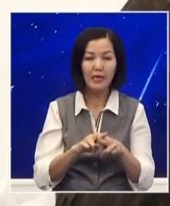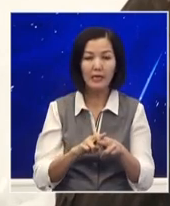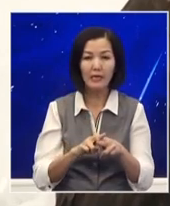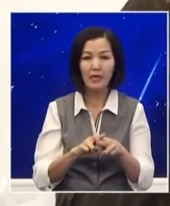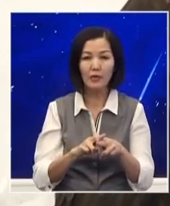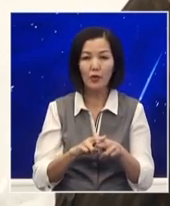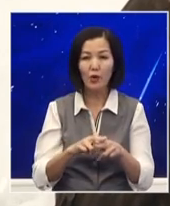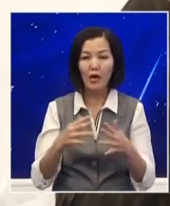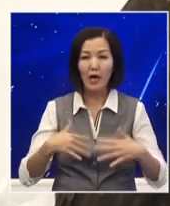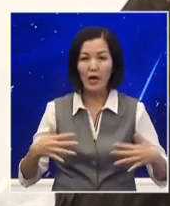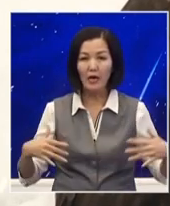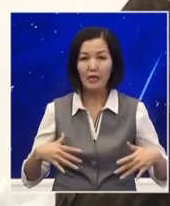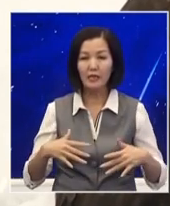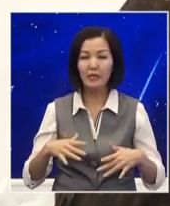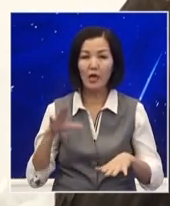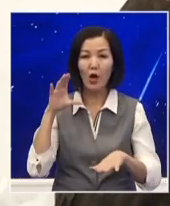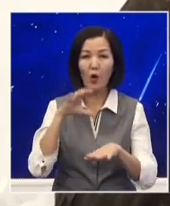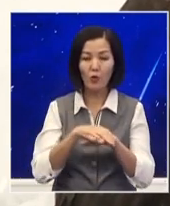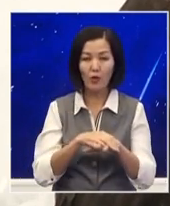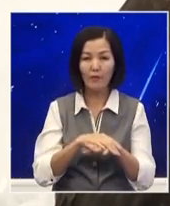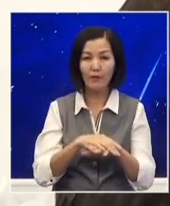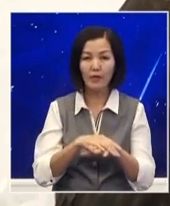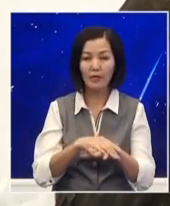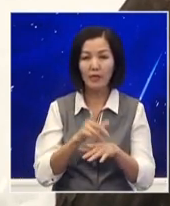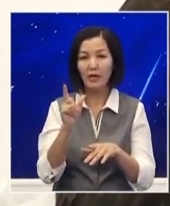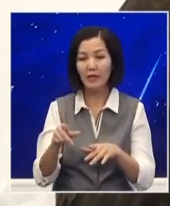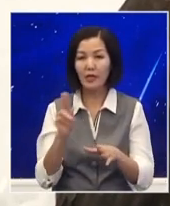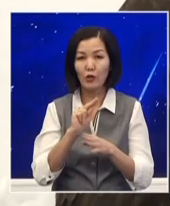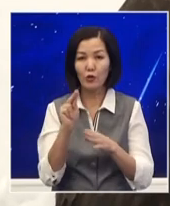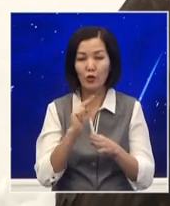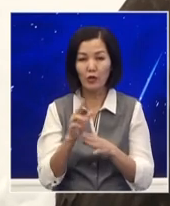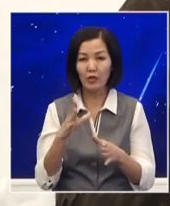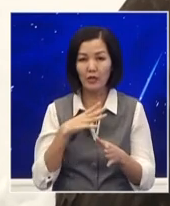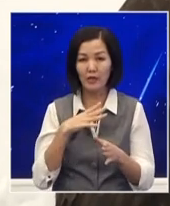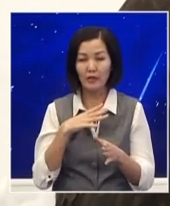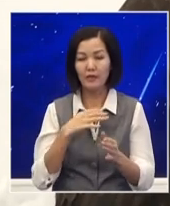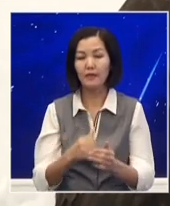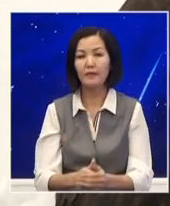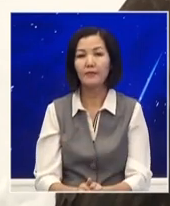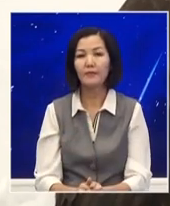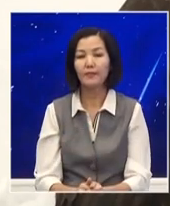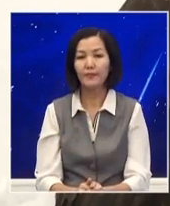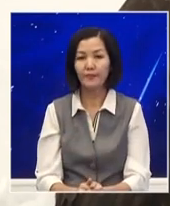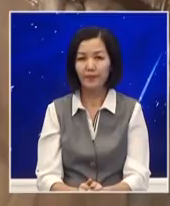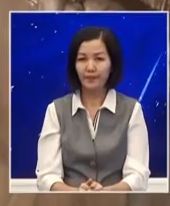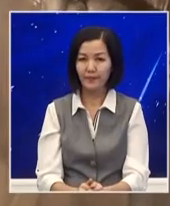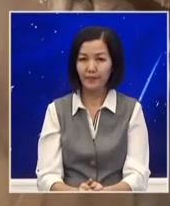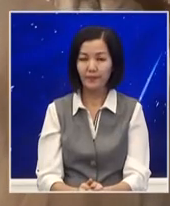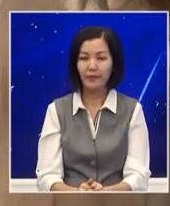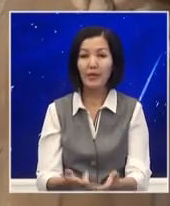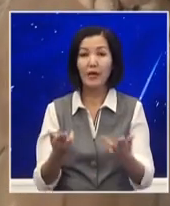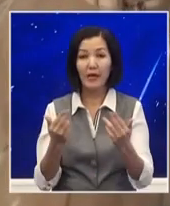сонарға шыққанда қан жүгіріп жадырап, құсбегінің жүзеңі ақ бұрқақтың бетінен іздегені ізеді.